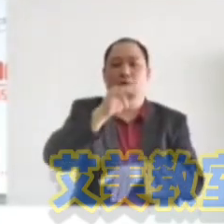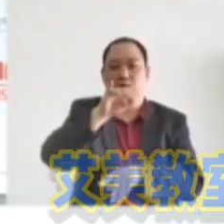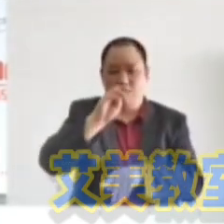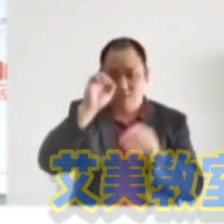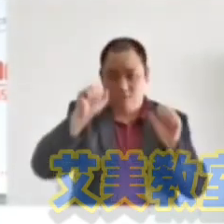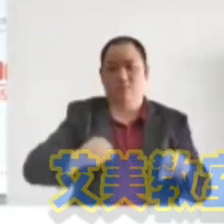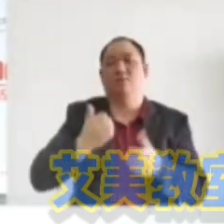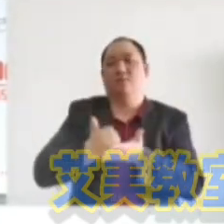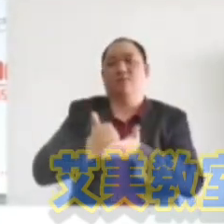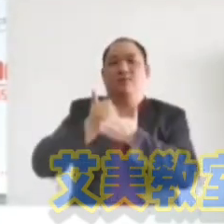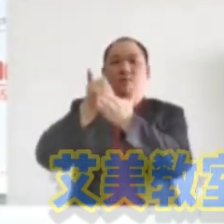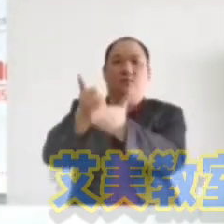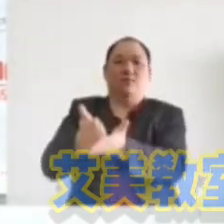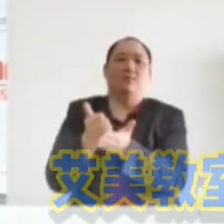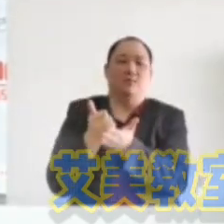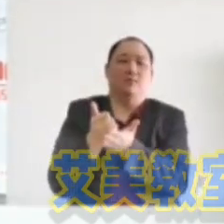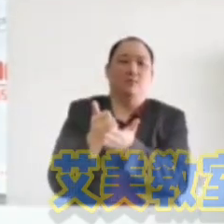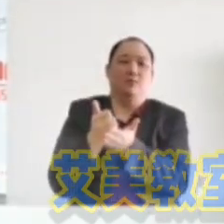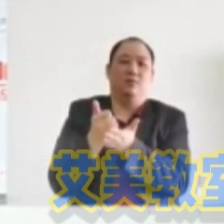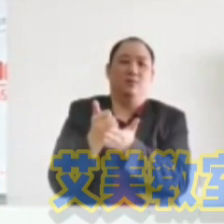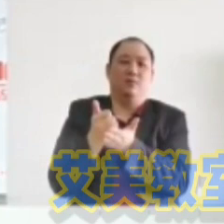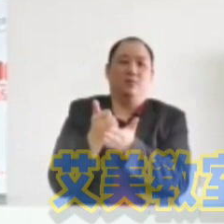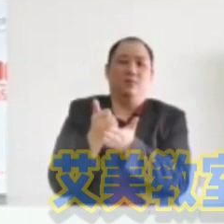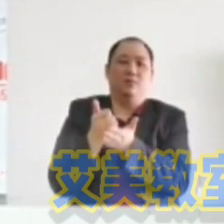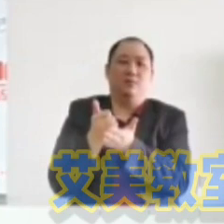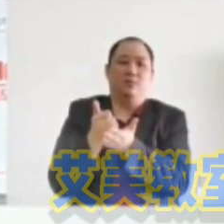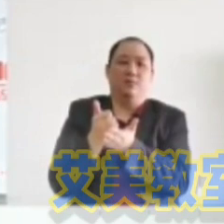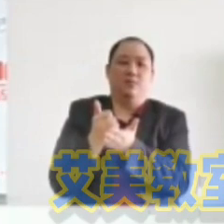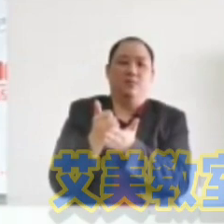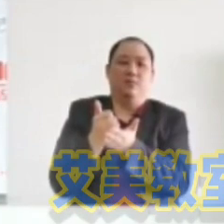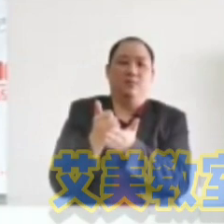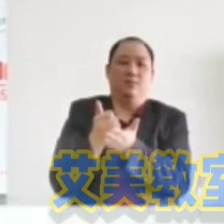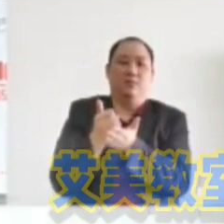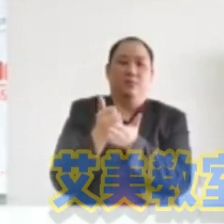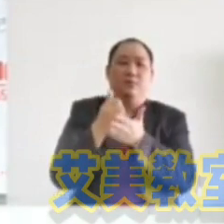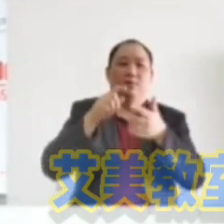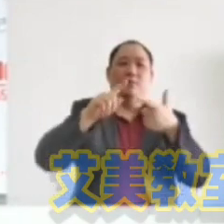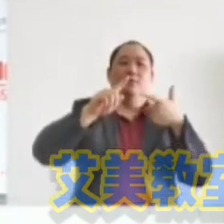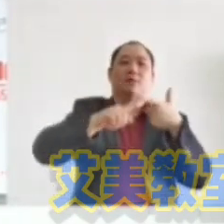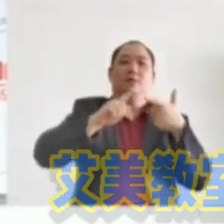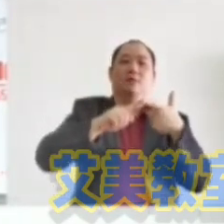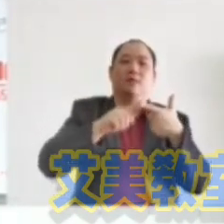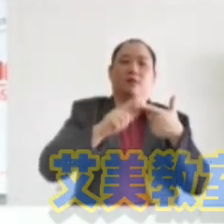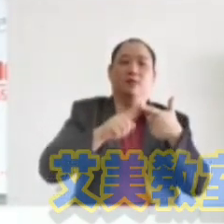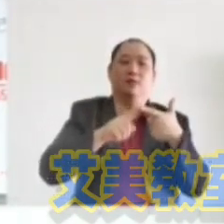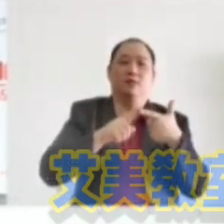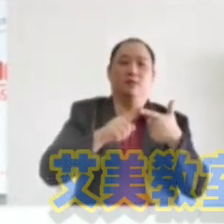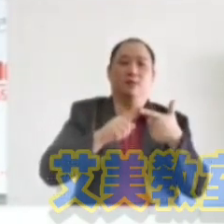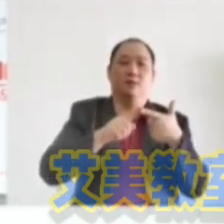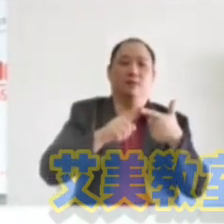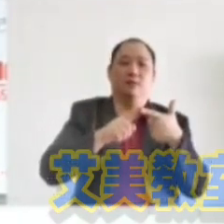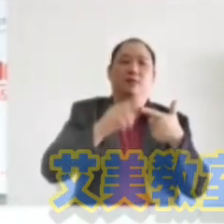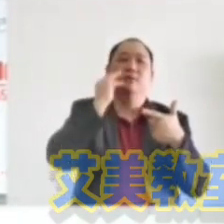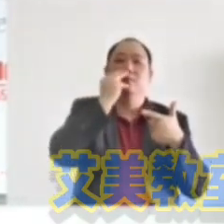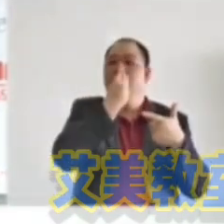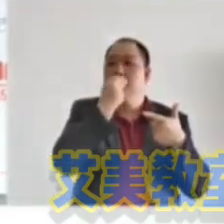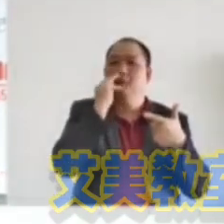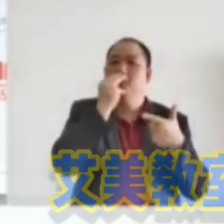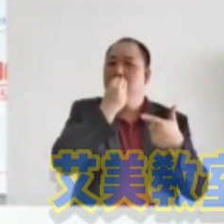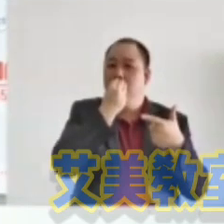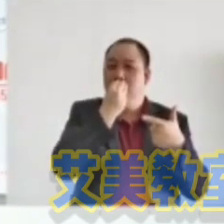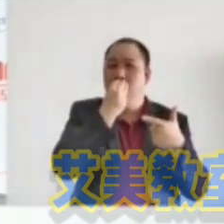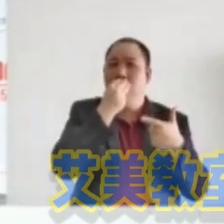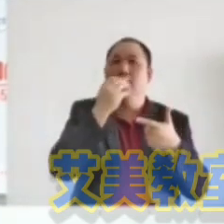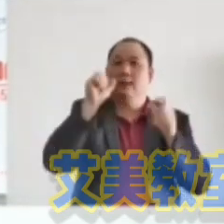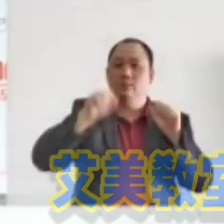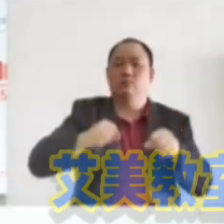hemohim 是可以帮到他们的。 OK， 所以接下来川芎我们的第二个成分呢是最出